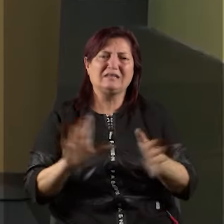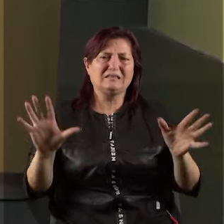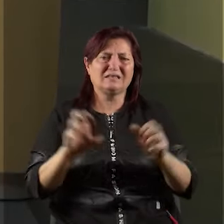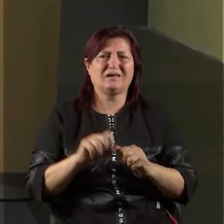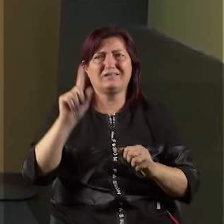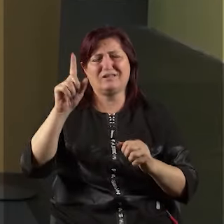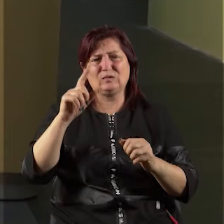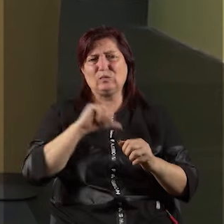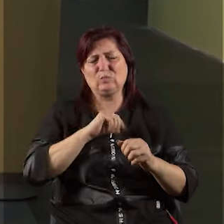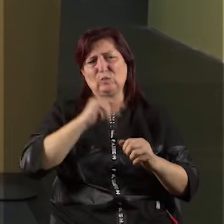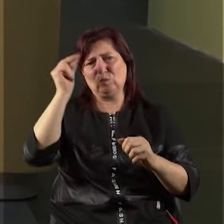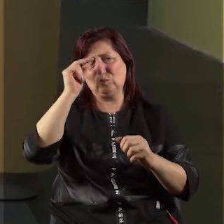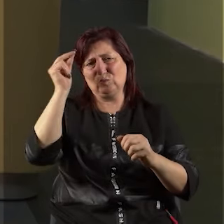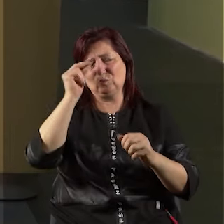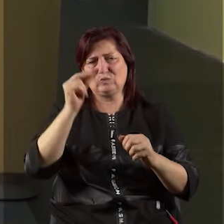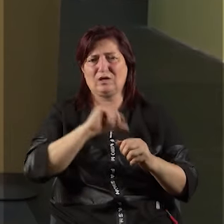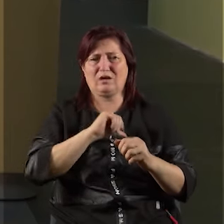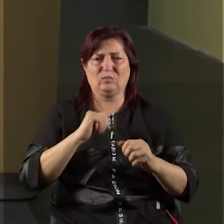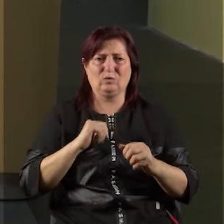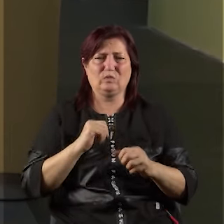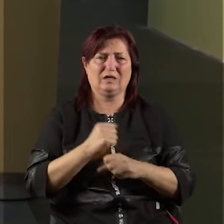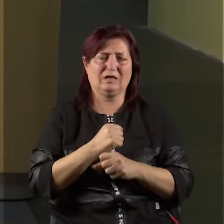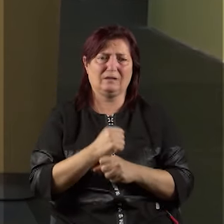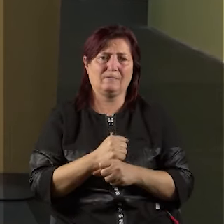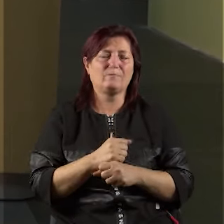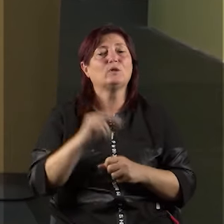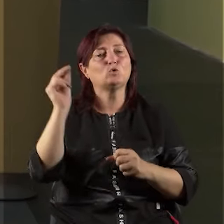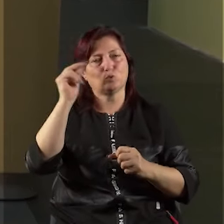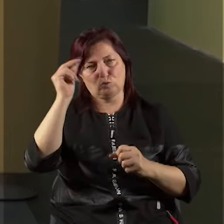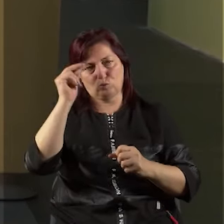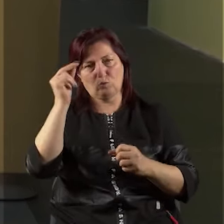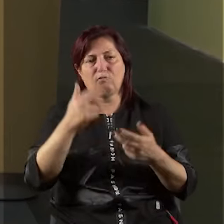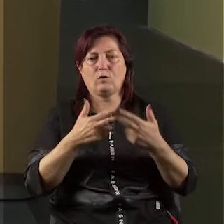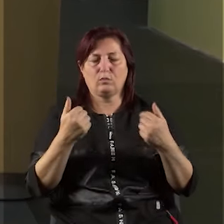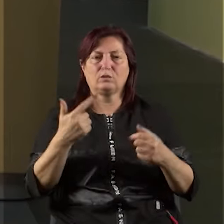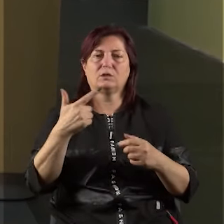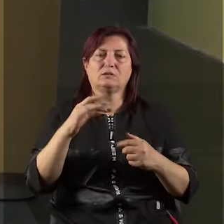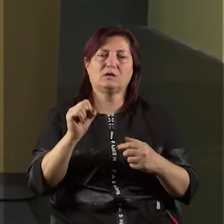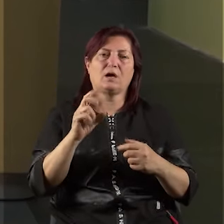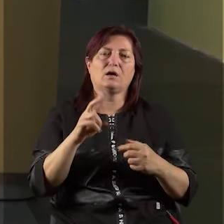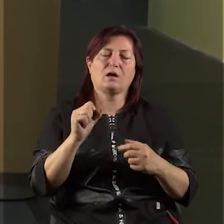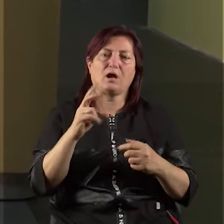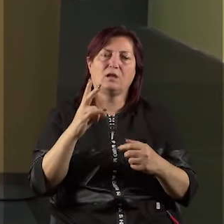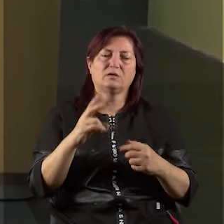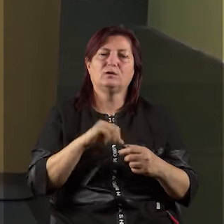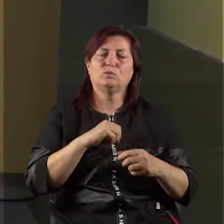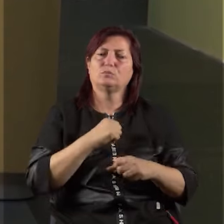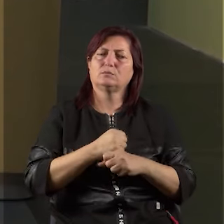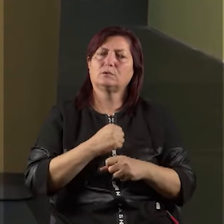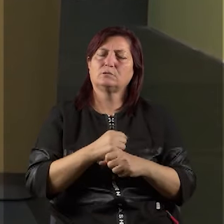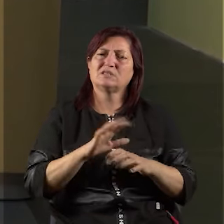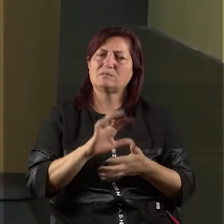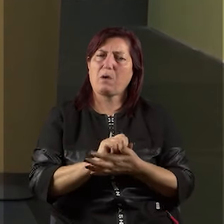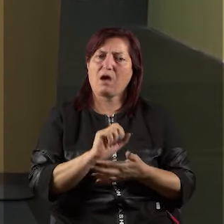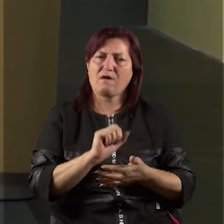են, համալսարանական, որ գրականագիտությունն սովորող են, ու գրական ստեղծագործությամբ զբաղված, դրանք դեռ շարունակվում